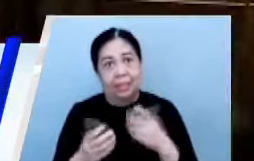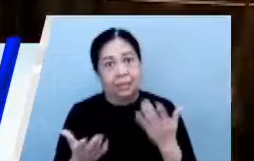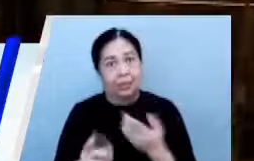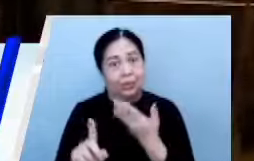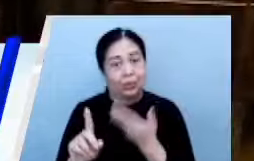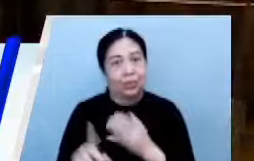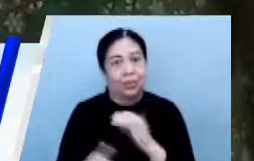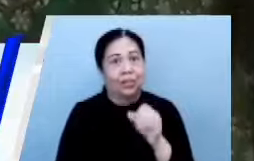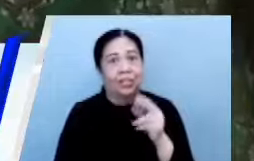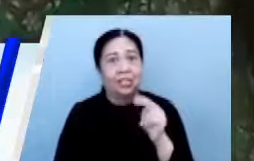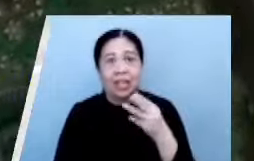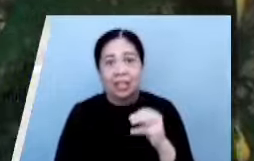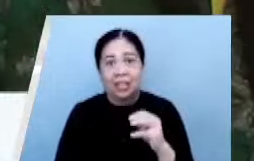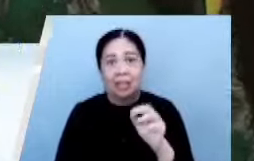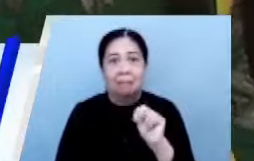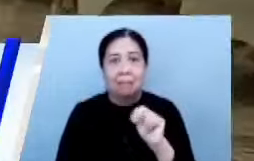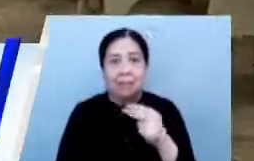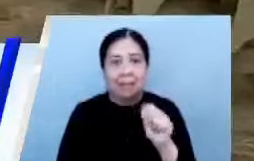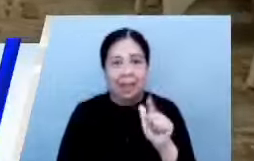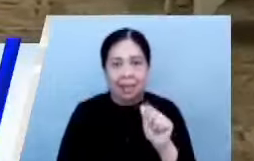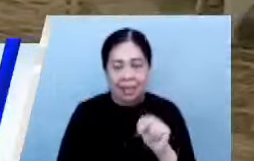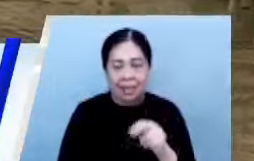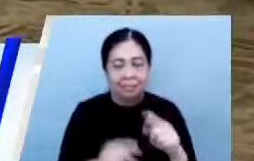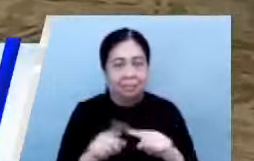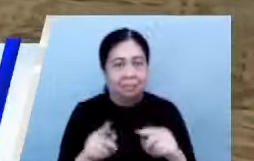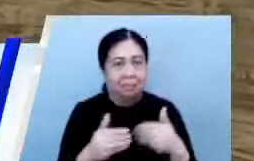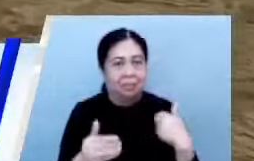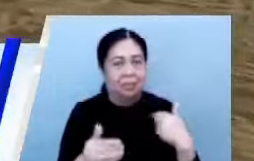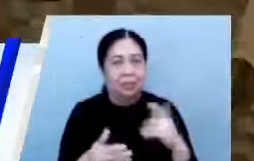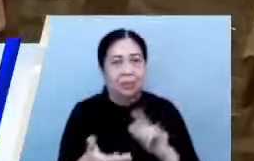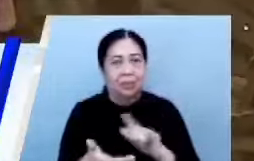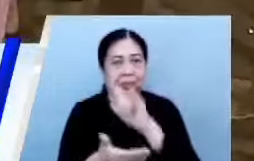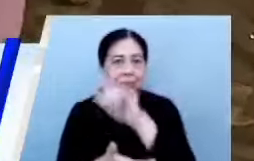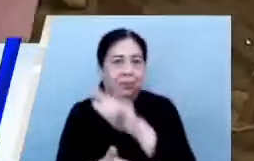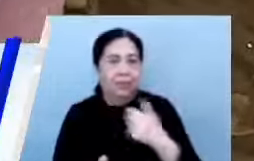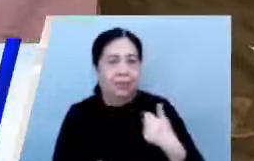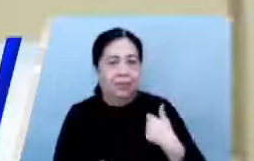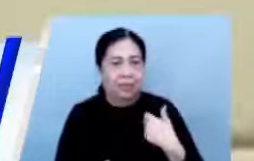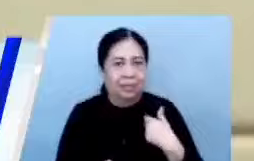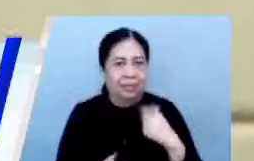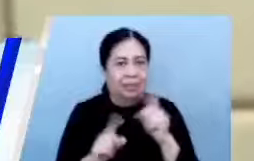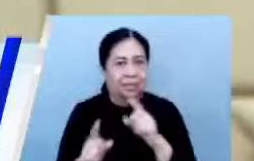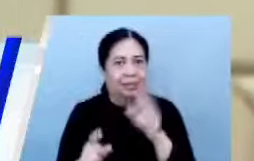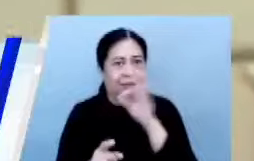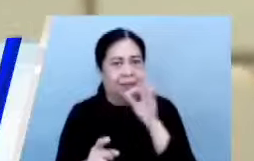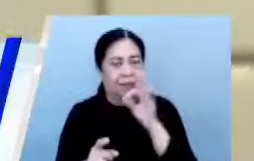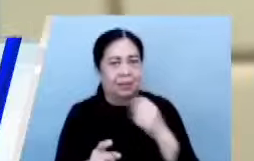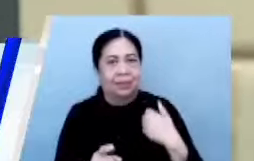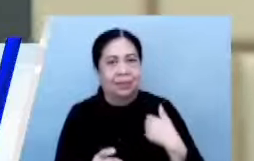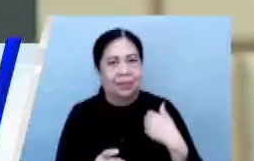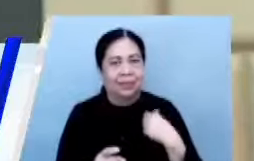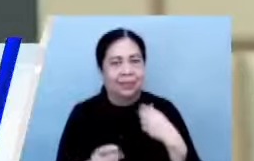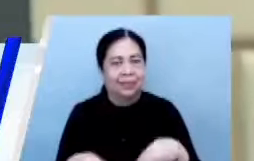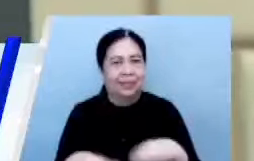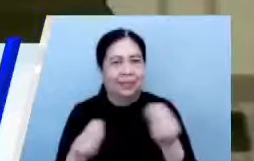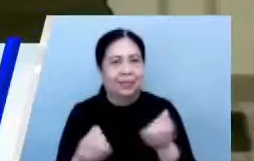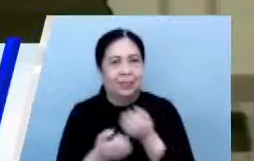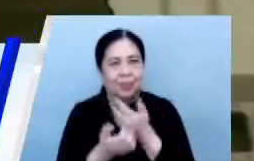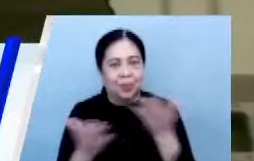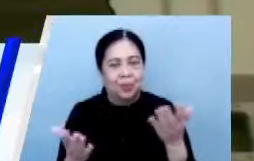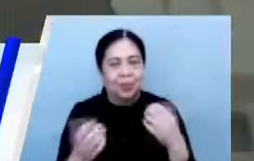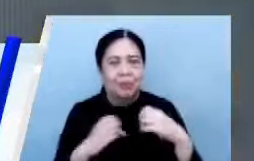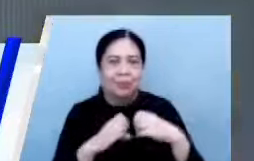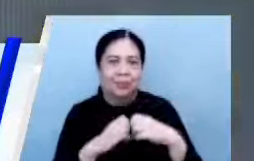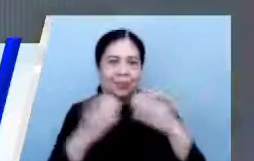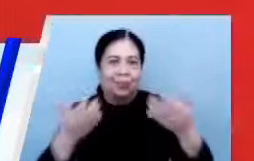Manahan. Pero bago magpunta ng Canada, ang mga bumibisitang Filipino-Canadians muna ang binigyan ng warm Kapuso welcome ni